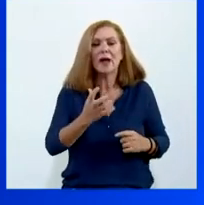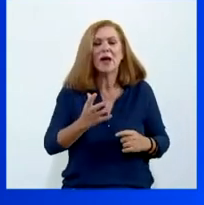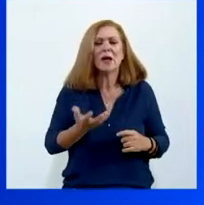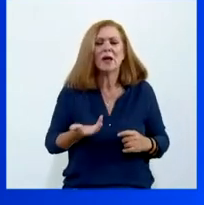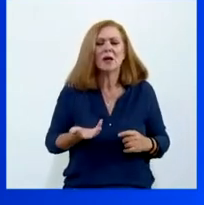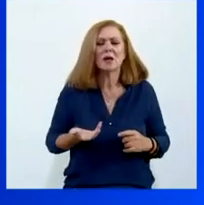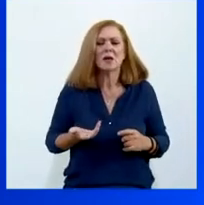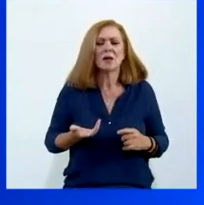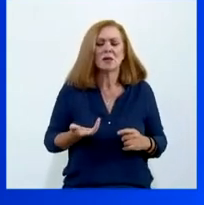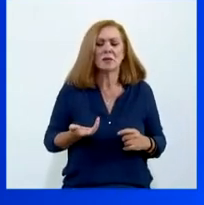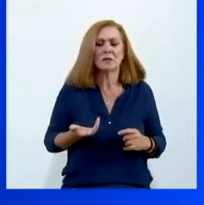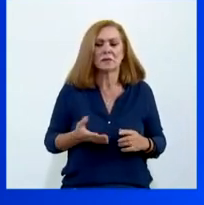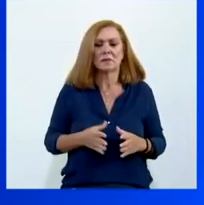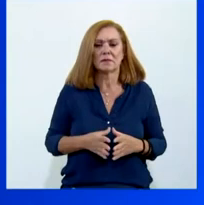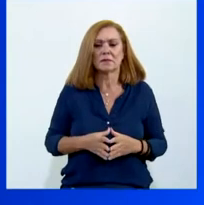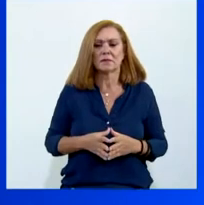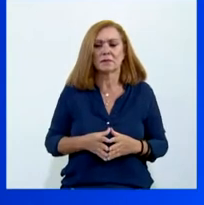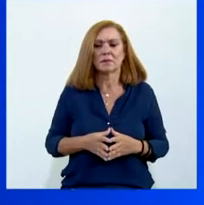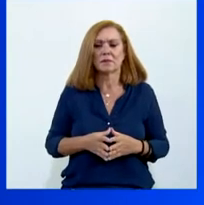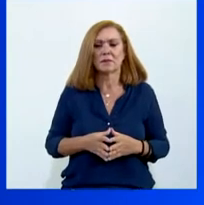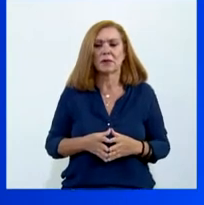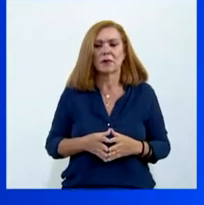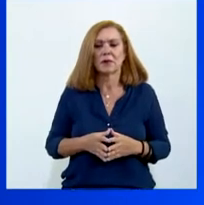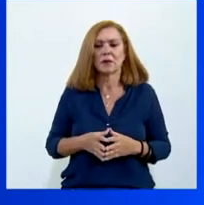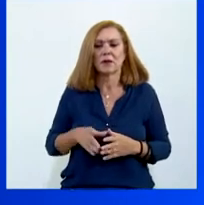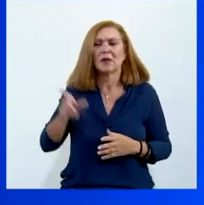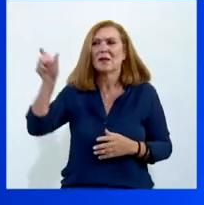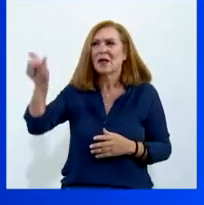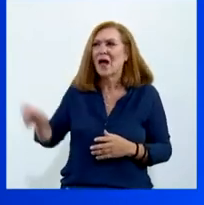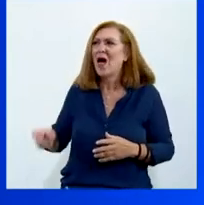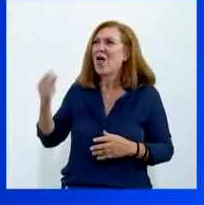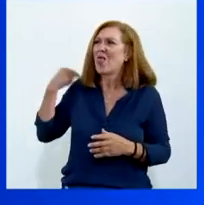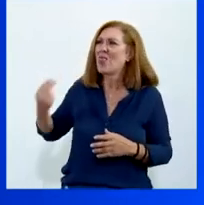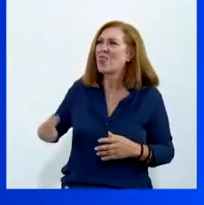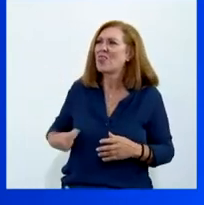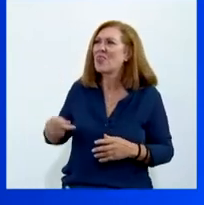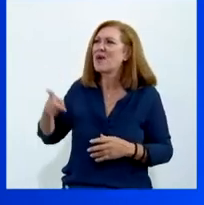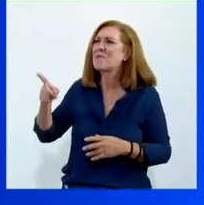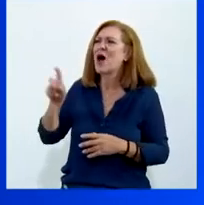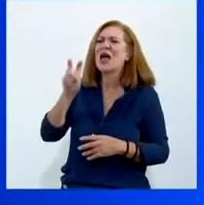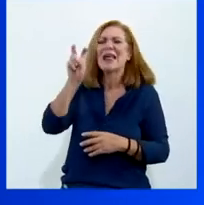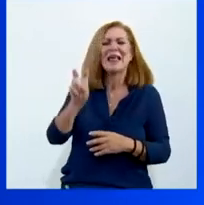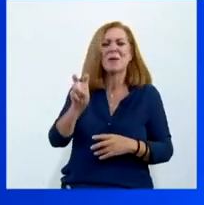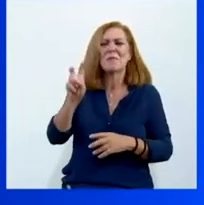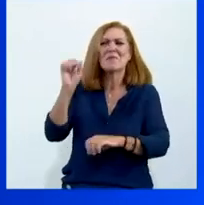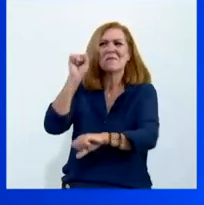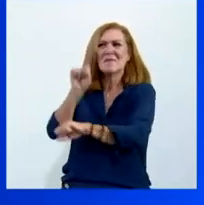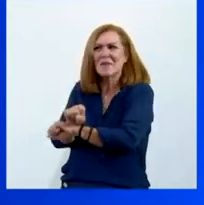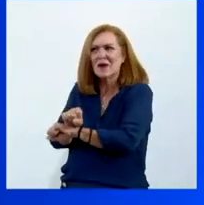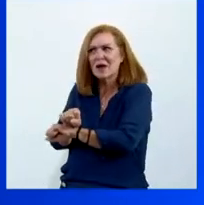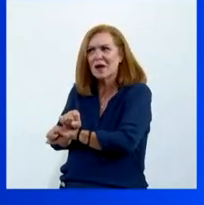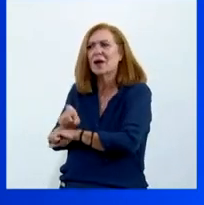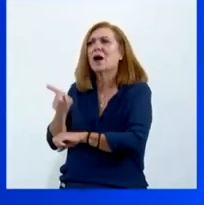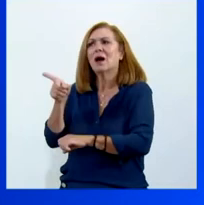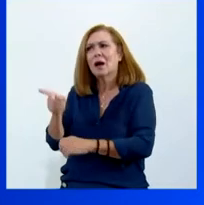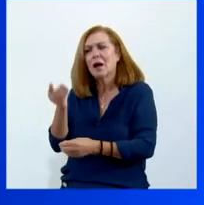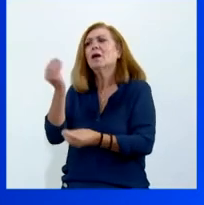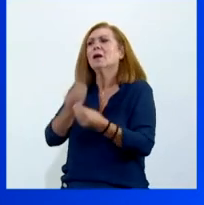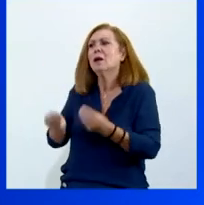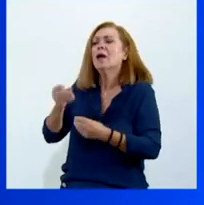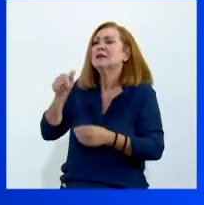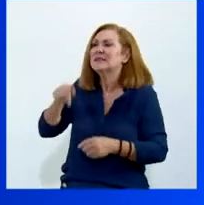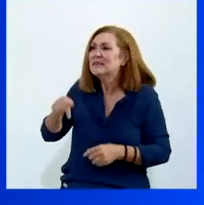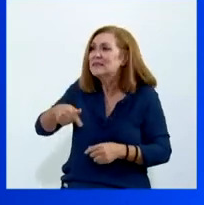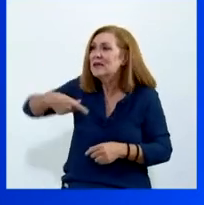όχι μόνο της φυλάκισης του εκλεγμένου δημάρχου Χιμάρας, αλλά κυρίως το γεγονότος ότι και σήμερα ακόμα η